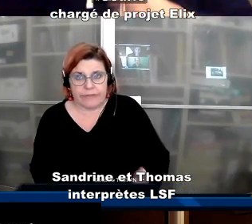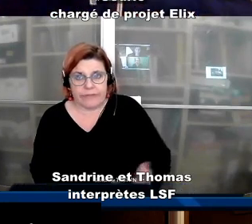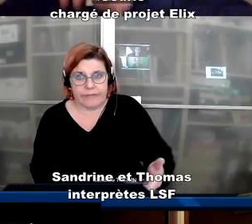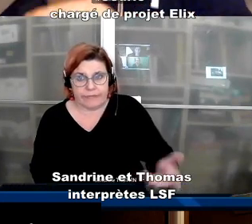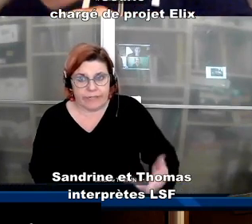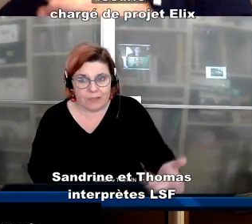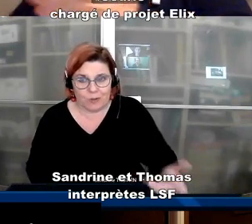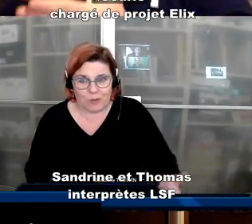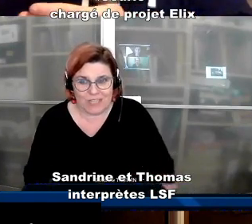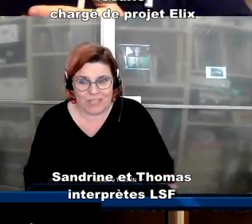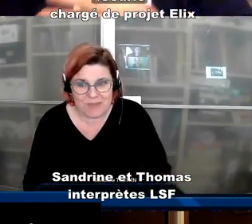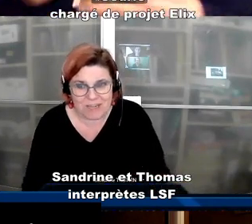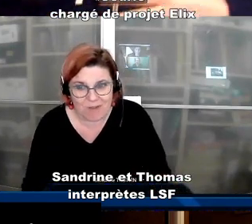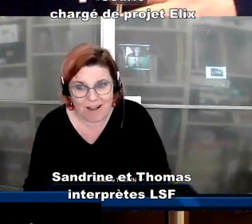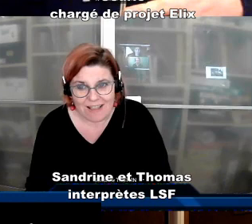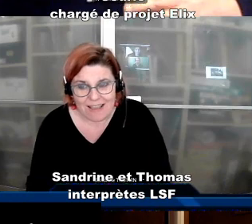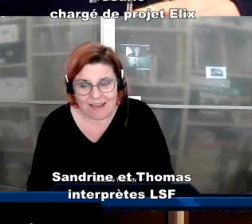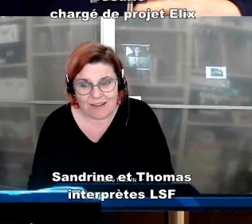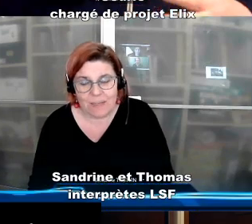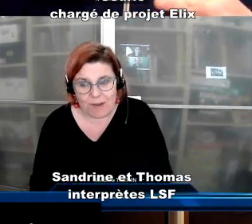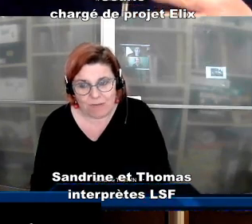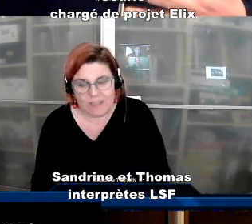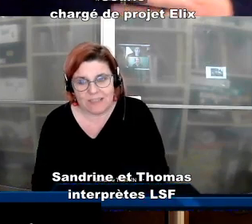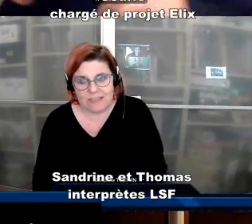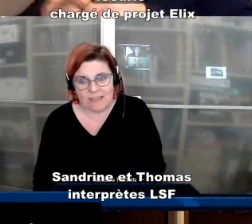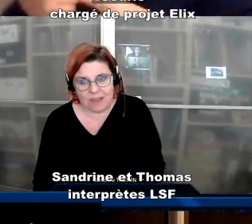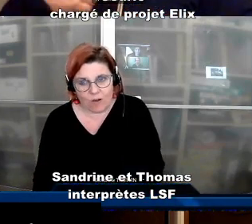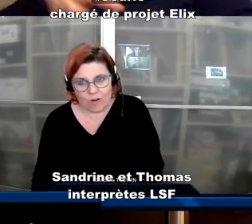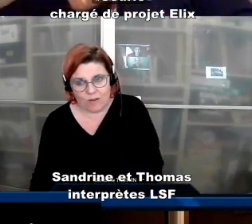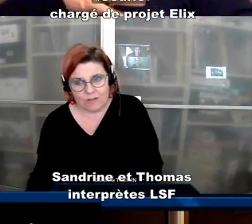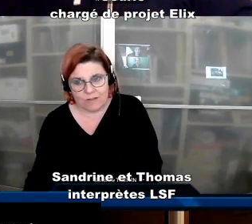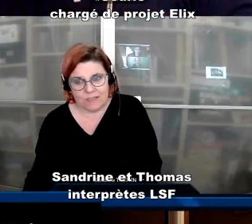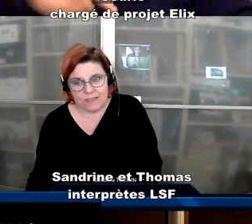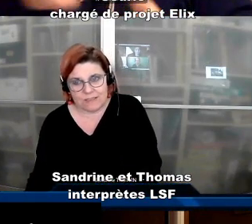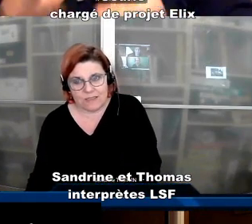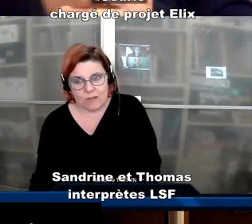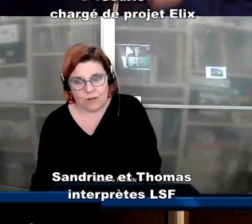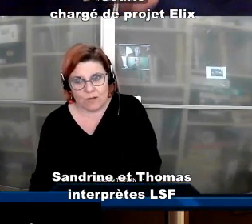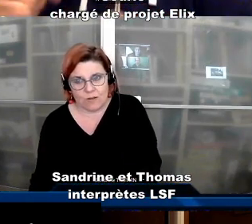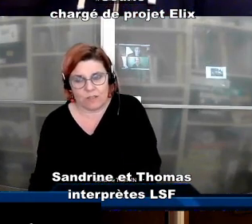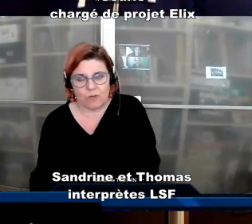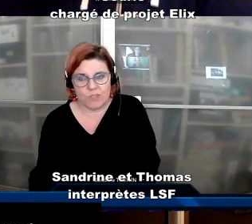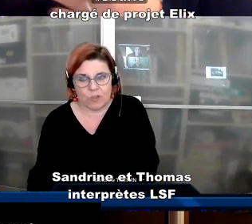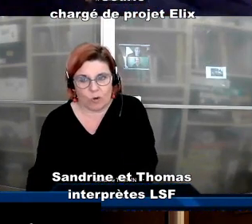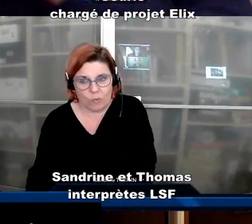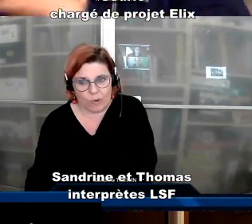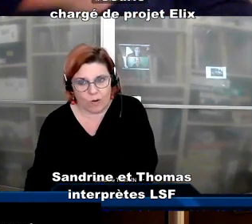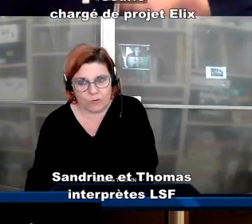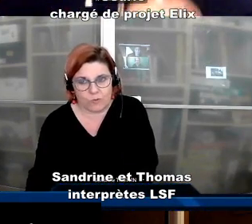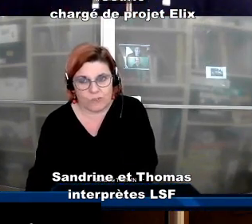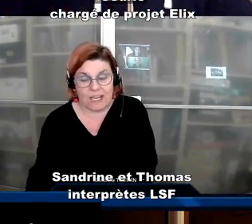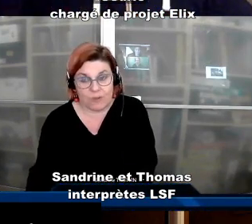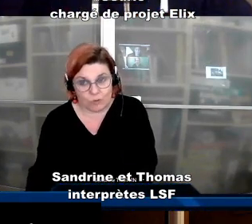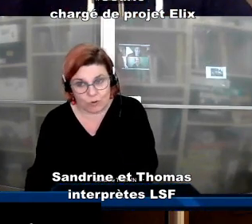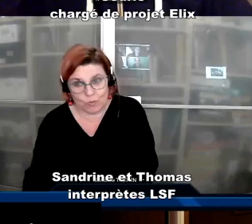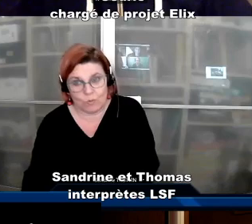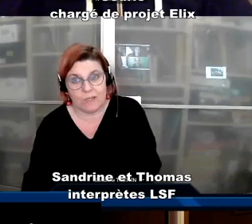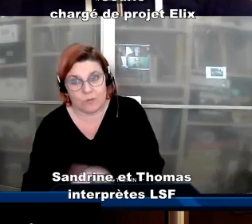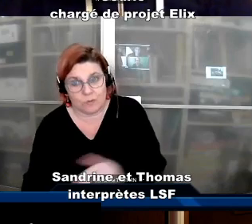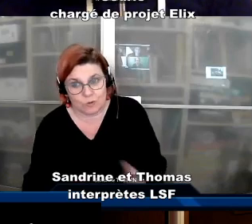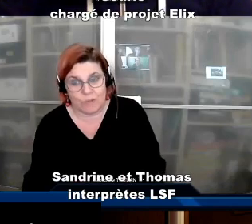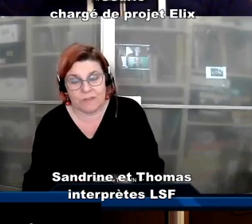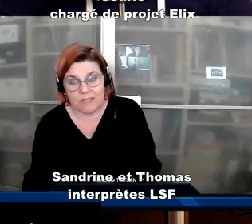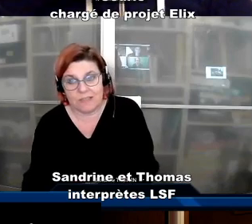la vérité vraie, entre guillemets, quoi. Et parfois, il y a des erreurs. Il y a des erreurs et on est obligé de reprendre, de dire